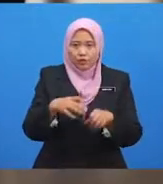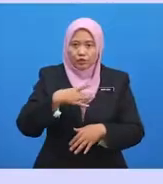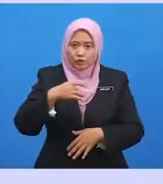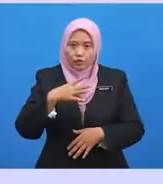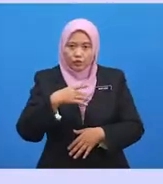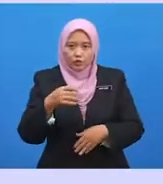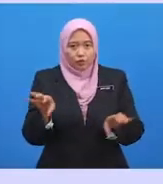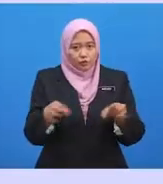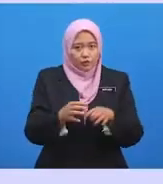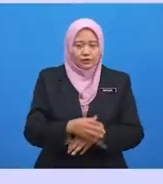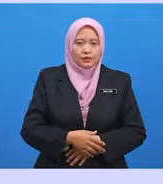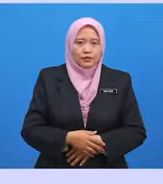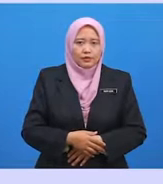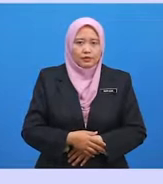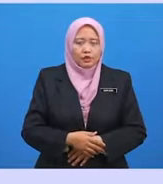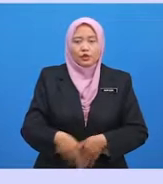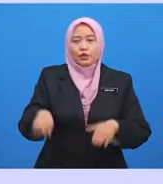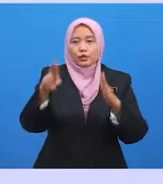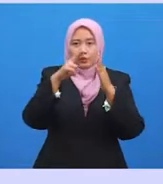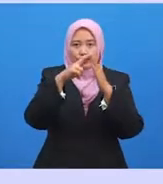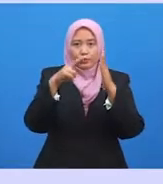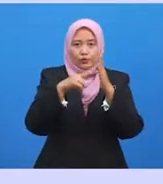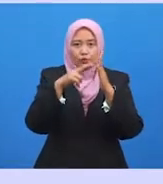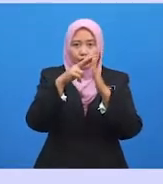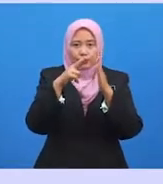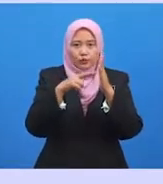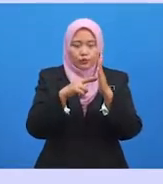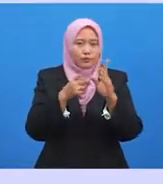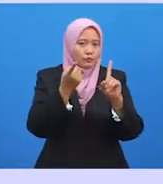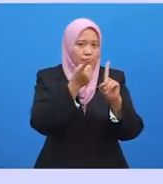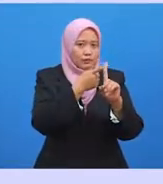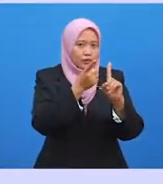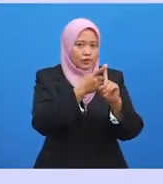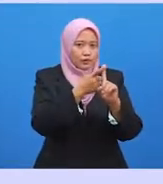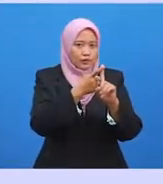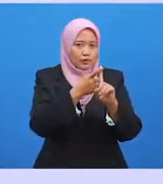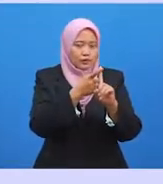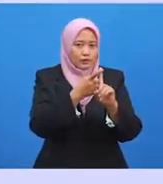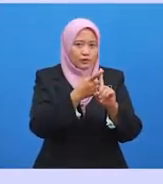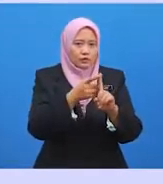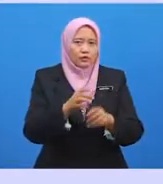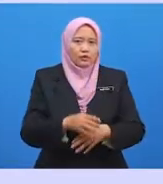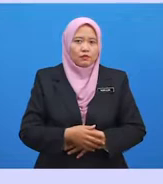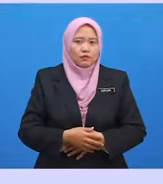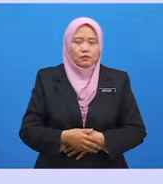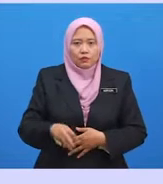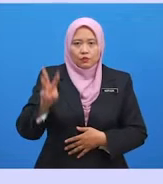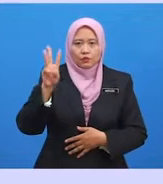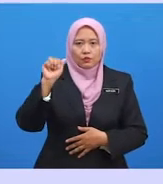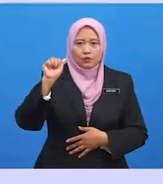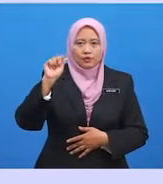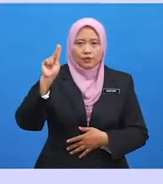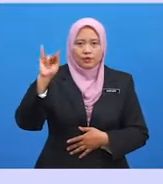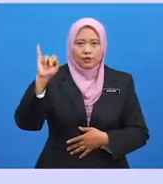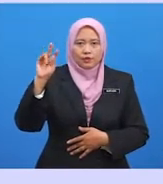wakaf ya di antara rukun wakaf ialah pertama waaqifun atau wajib yaitu